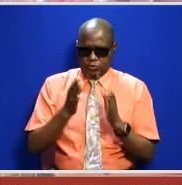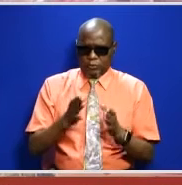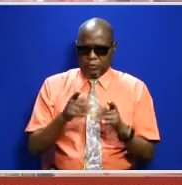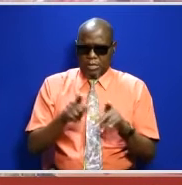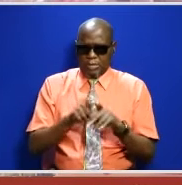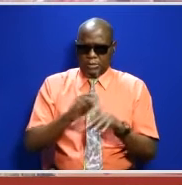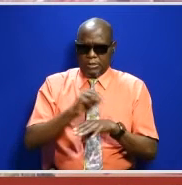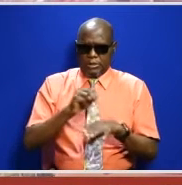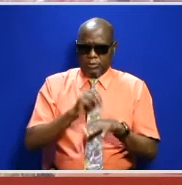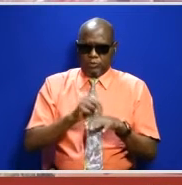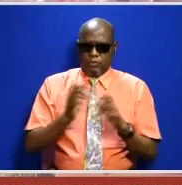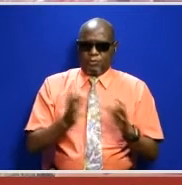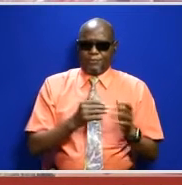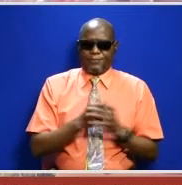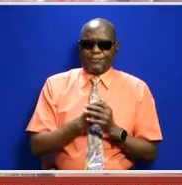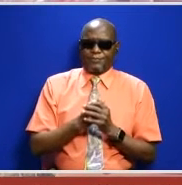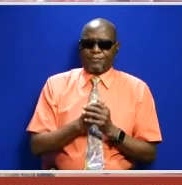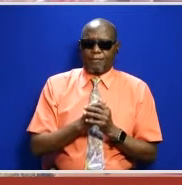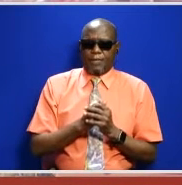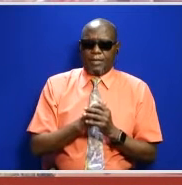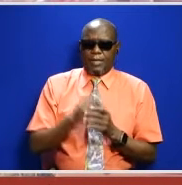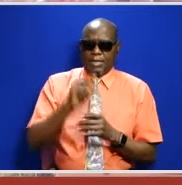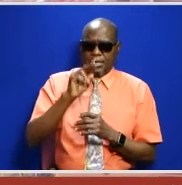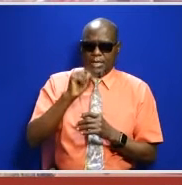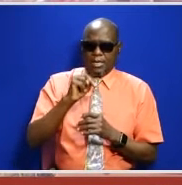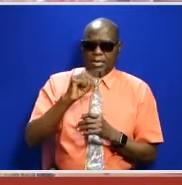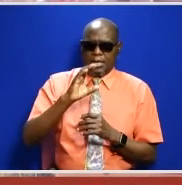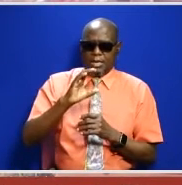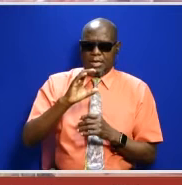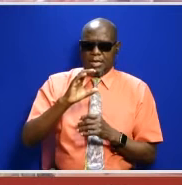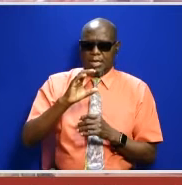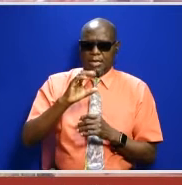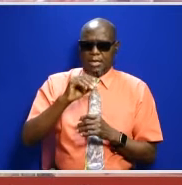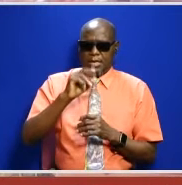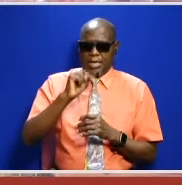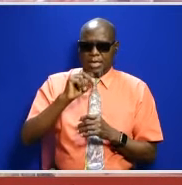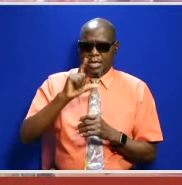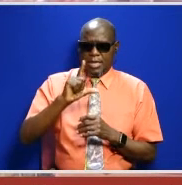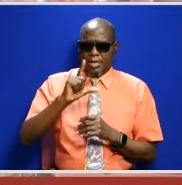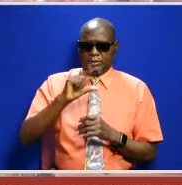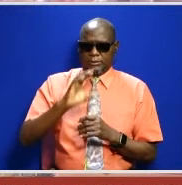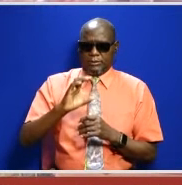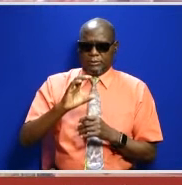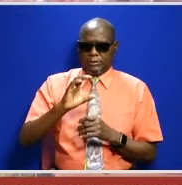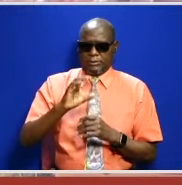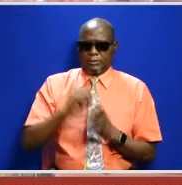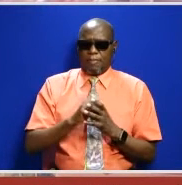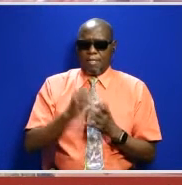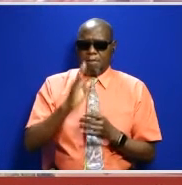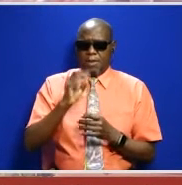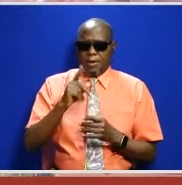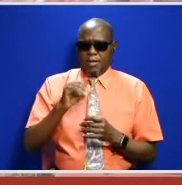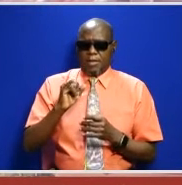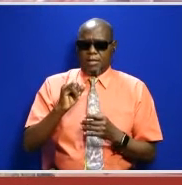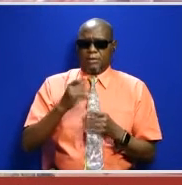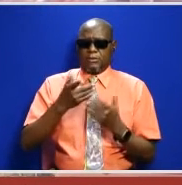Tukiachana hayo ni kwamba Tume ya Kitaifa ya Ardhi NLC imeidhinisha rasmi hifadhi wa ardhi ya umma kwa mamlaka ya bandari nchini katika